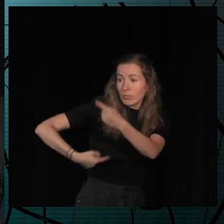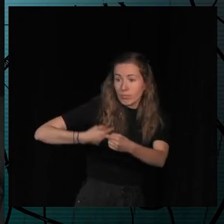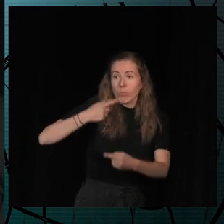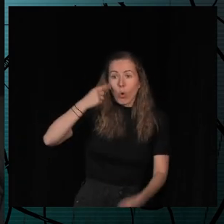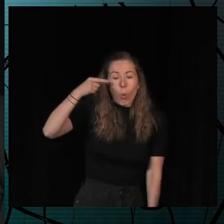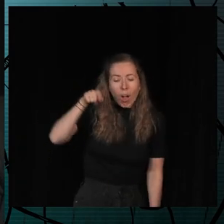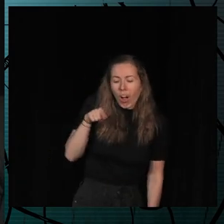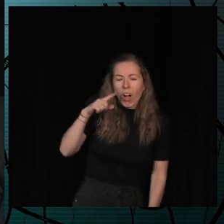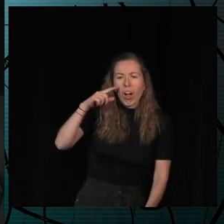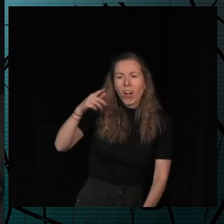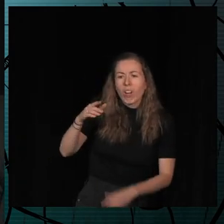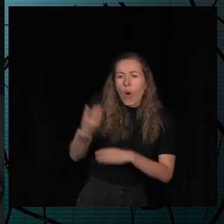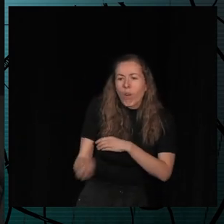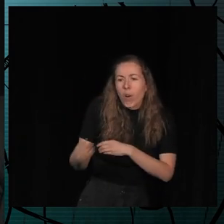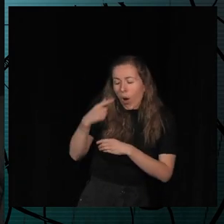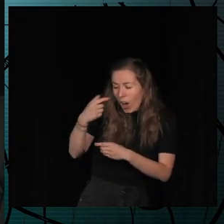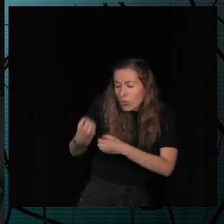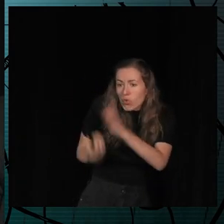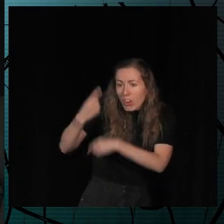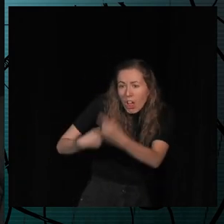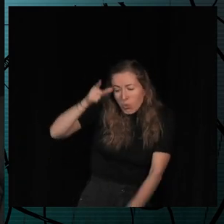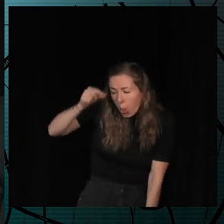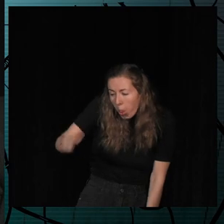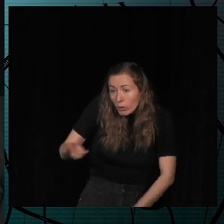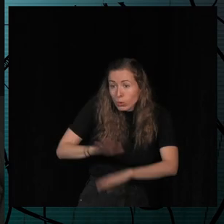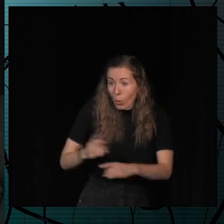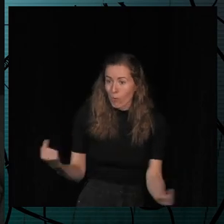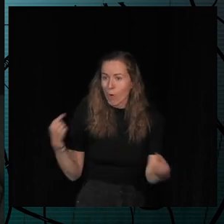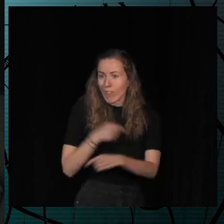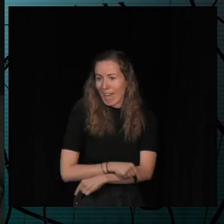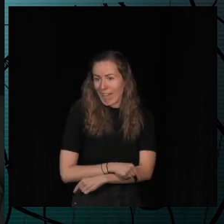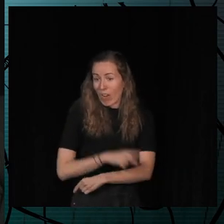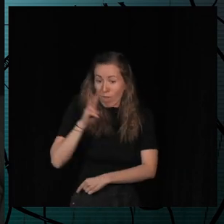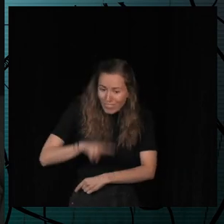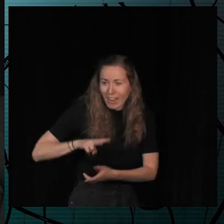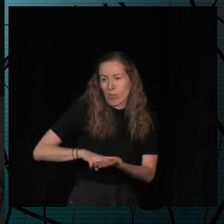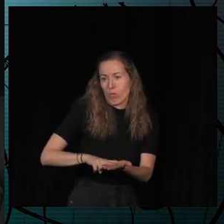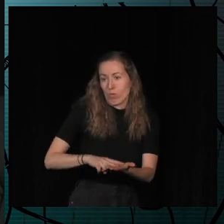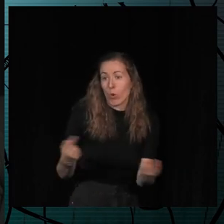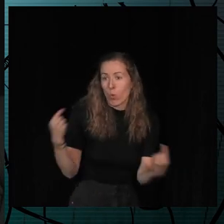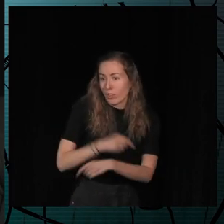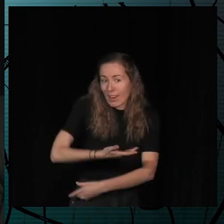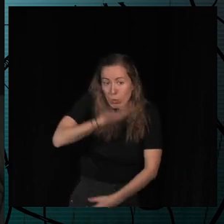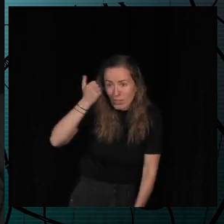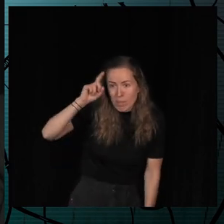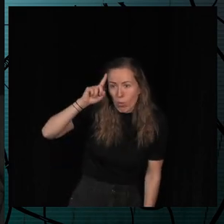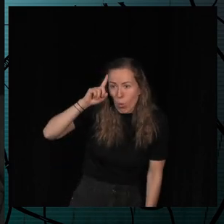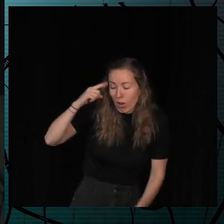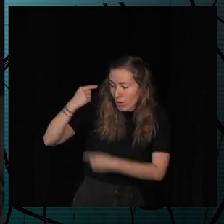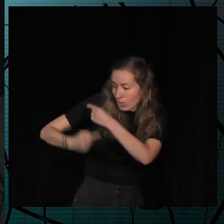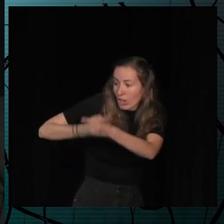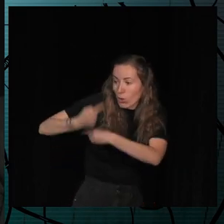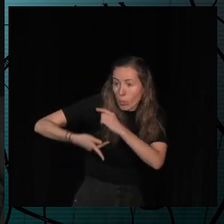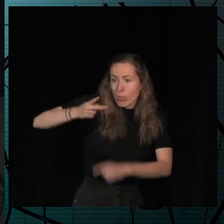intelligent c'est c'est l'effet Flin et on sait pas pourquoi il y a plein de raisons sûrement